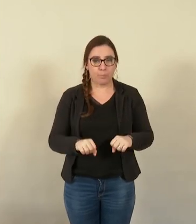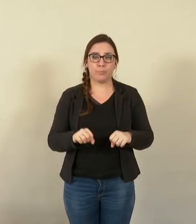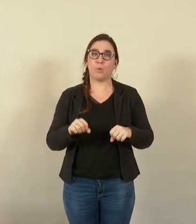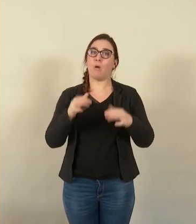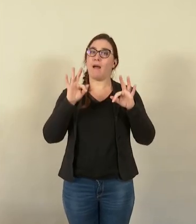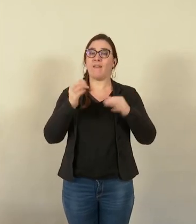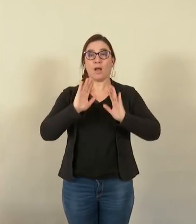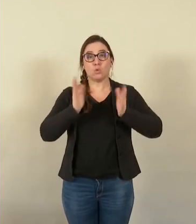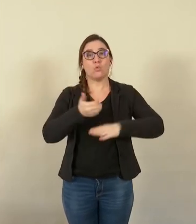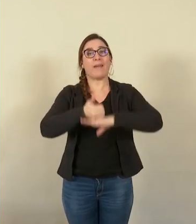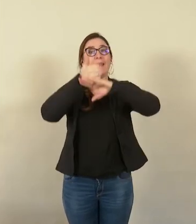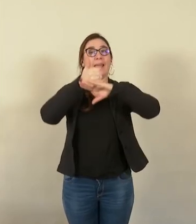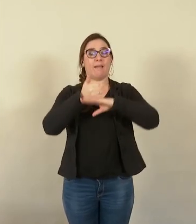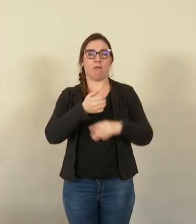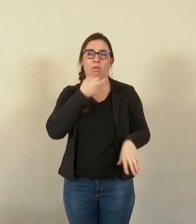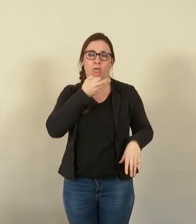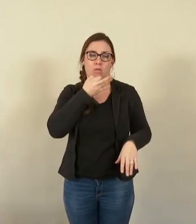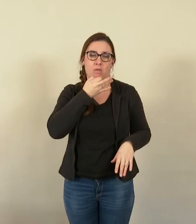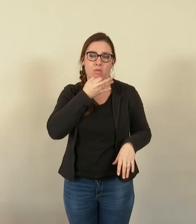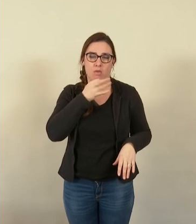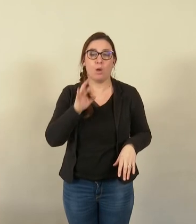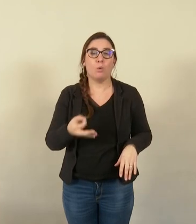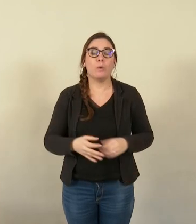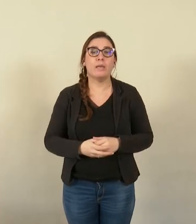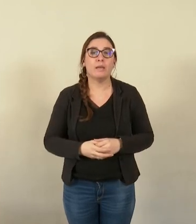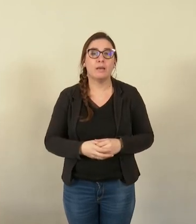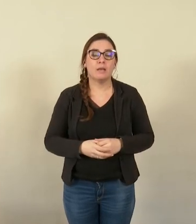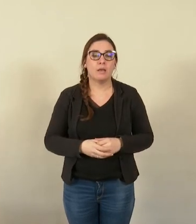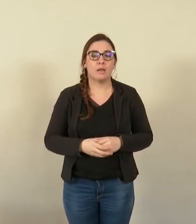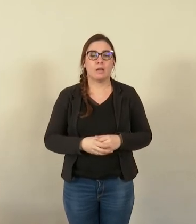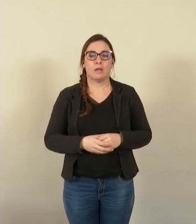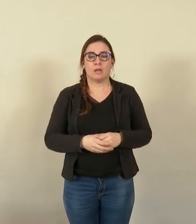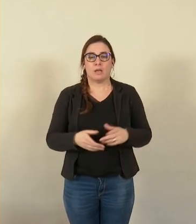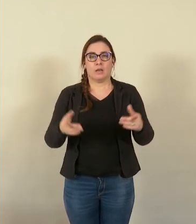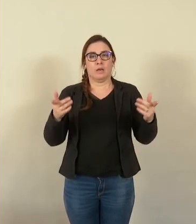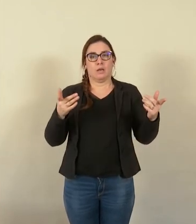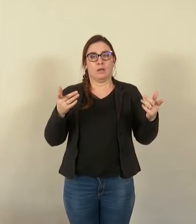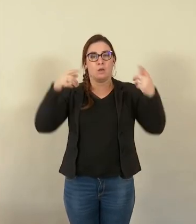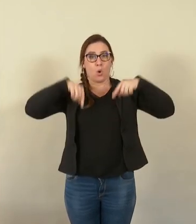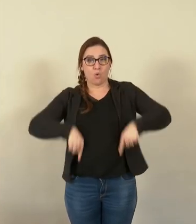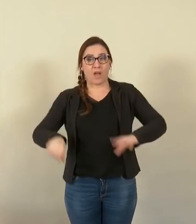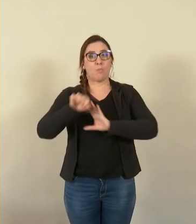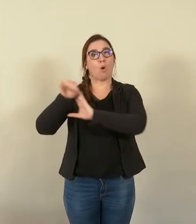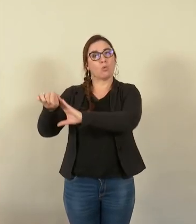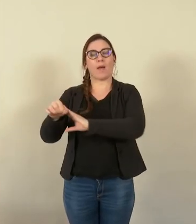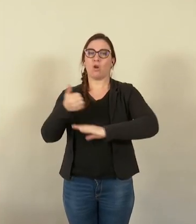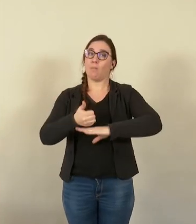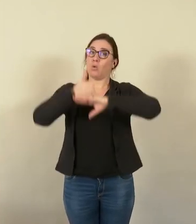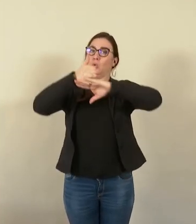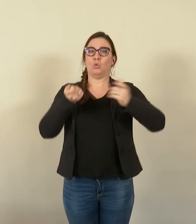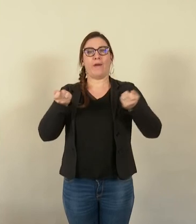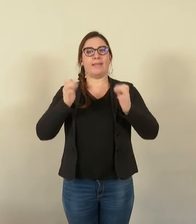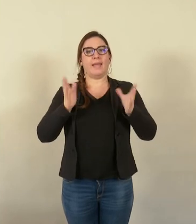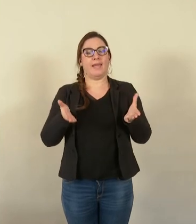souveraineté ça fait doucement rigoler d'entendre aujourd'hui le gouvernement et la droite parlerit de souveraineté puisque je le